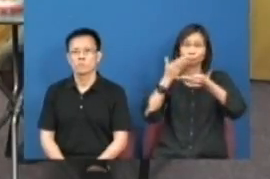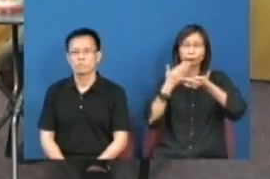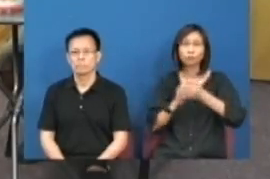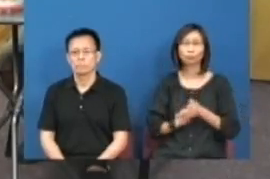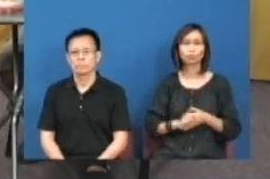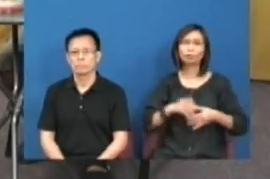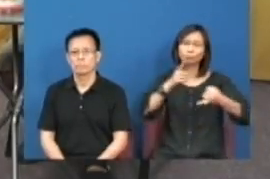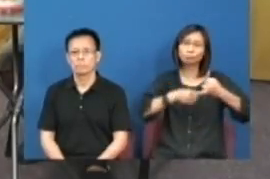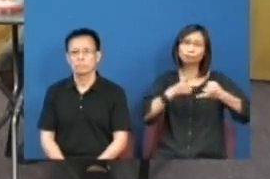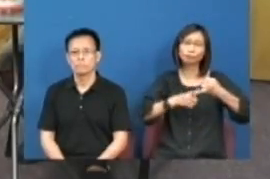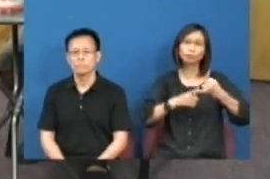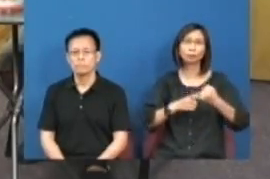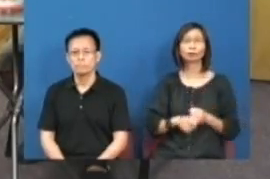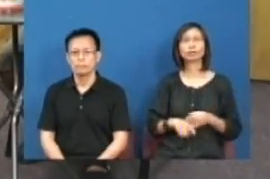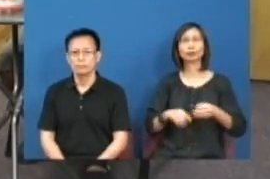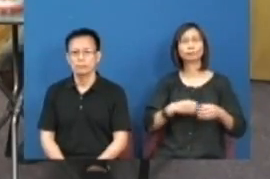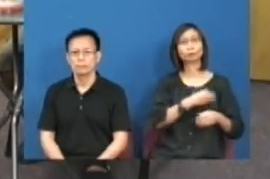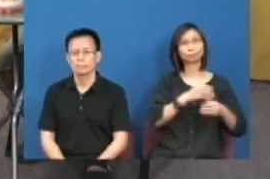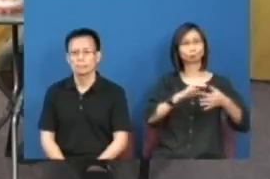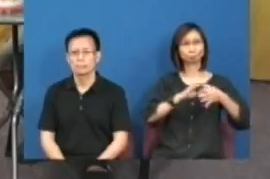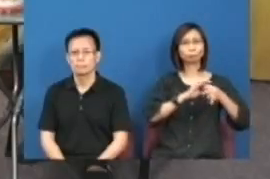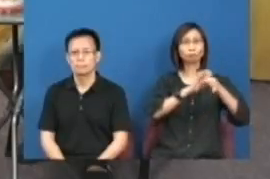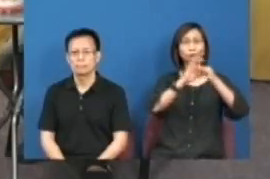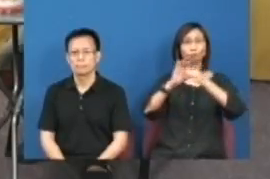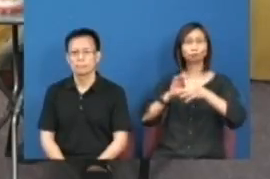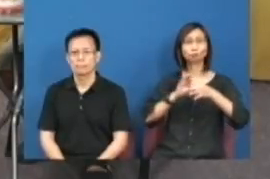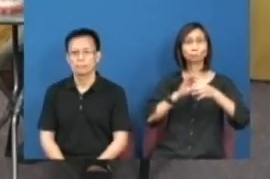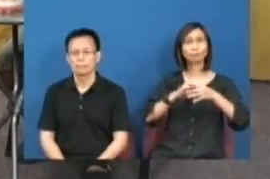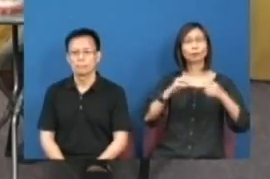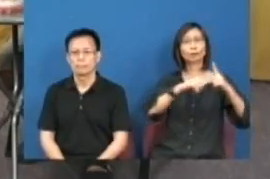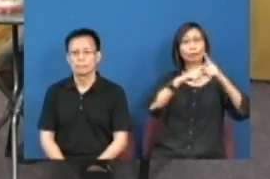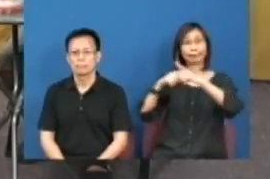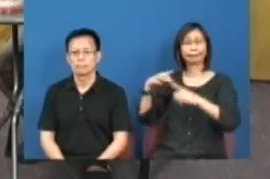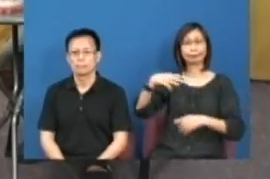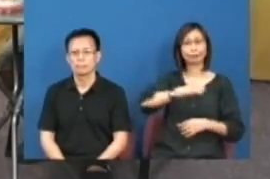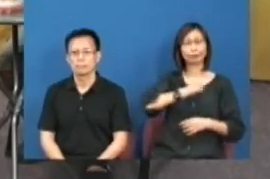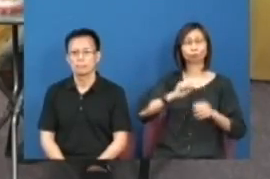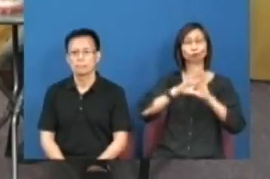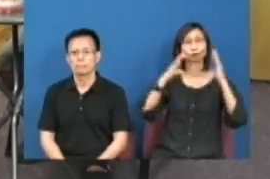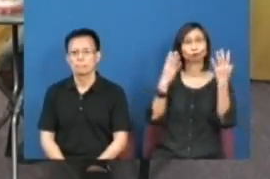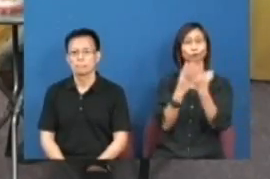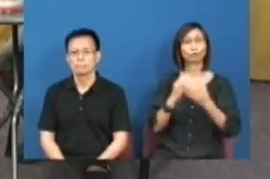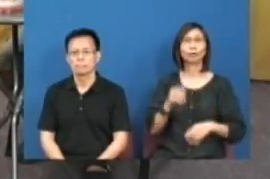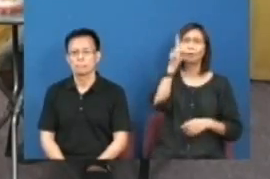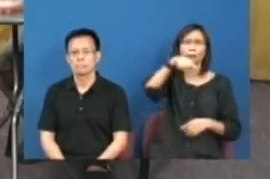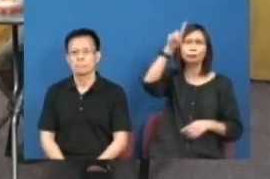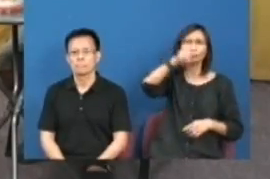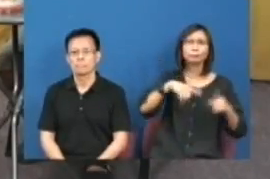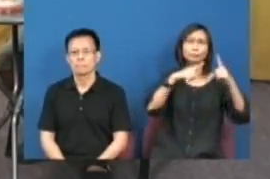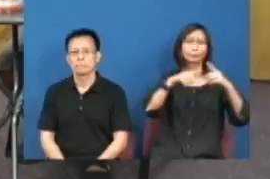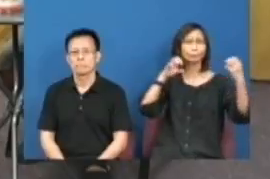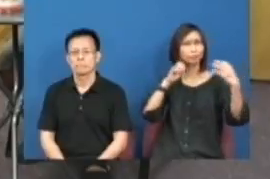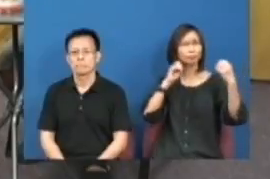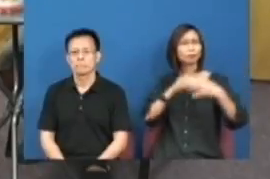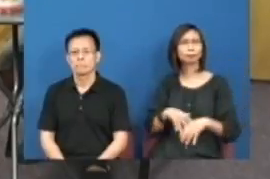係民主黨都遞咗封信俾阿王光亞啦咁樣。咁然之後又同青年人交談啊，又落天水圍啊等